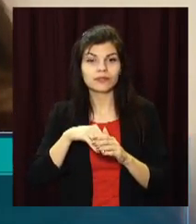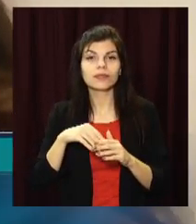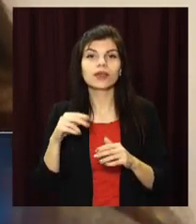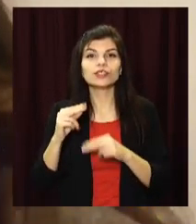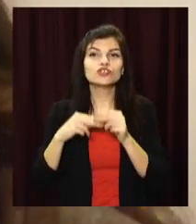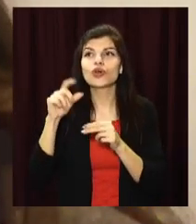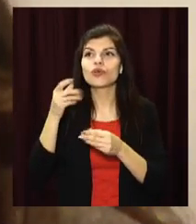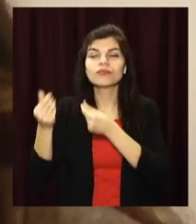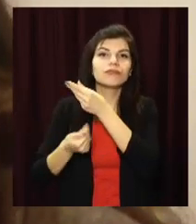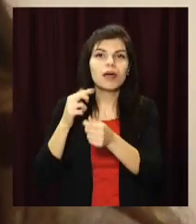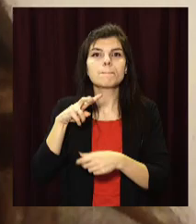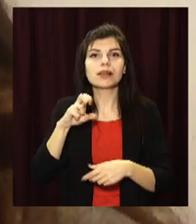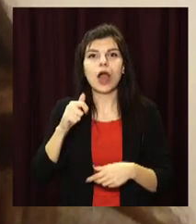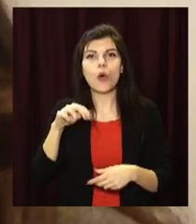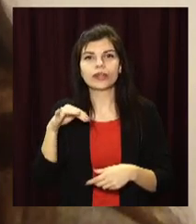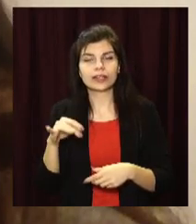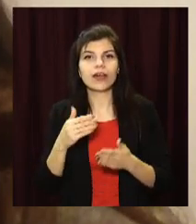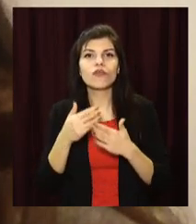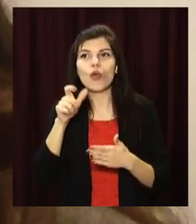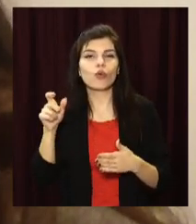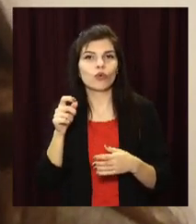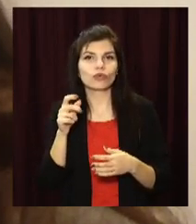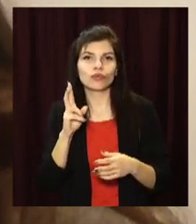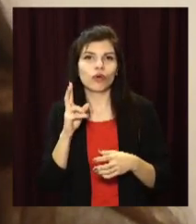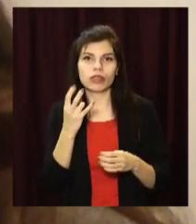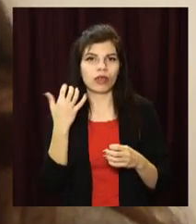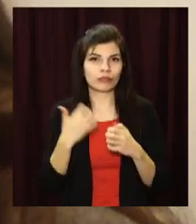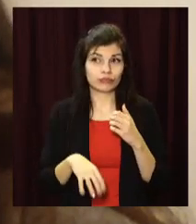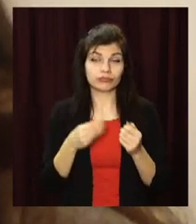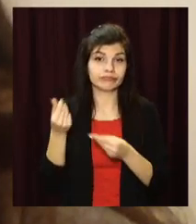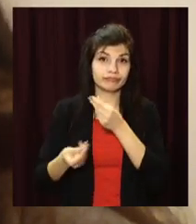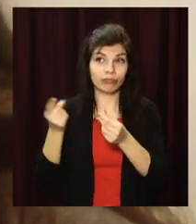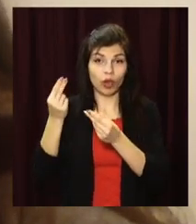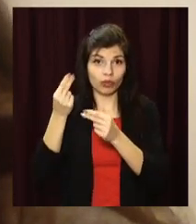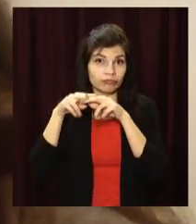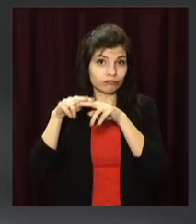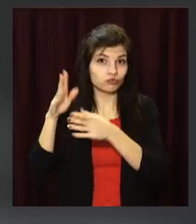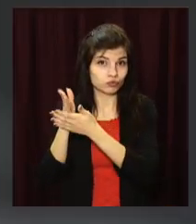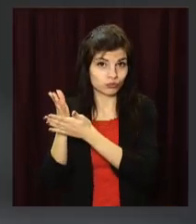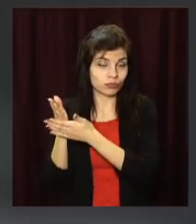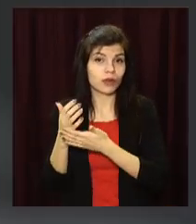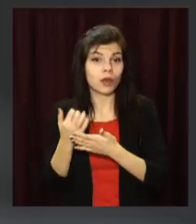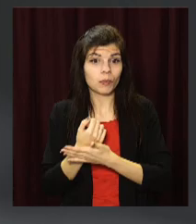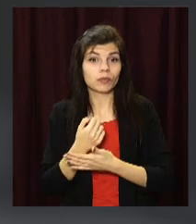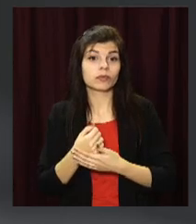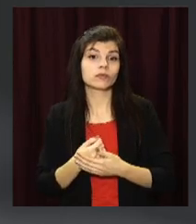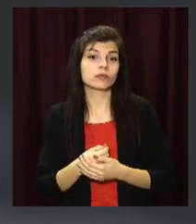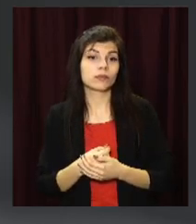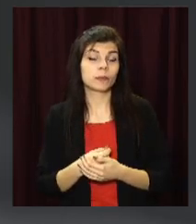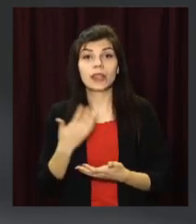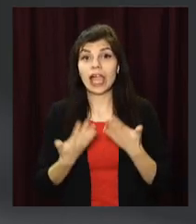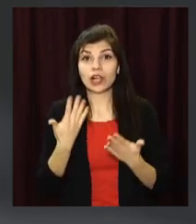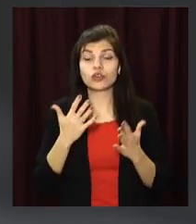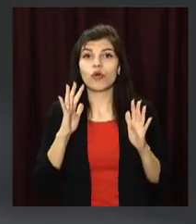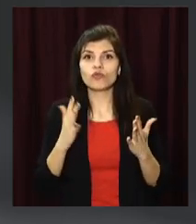ми отримуємо від небайдужих людей. Сам аналіз одного потенційного донора коштує 40 євро. Якщо саме ваші стволові